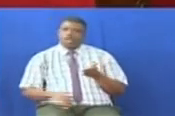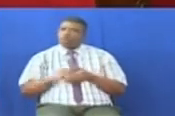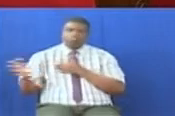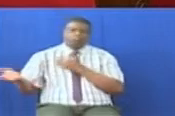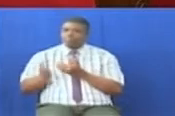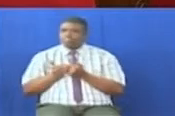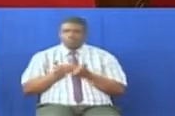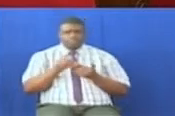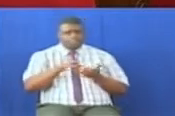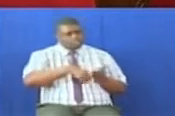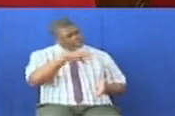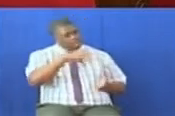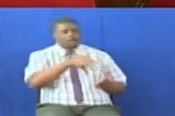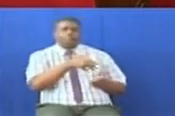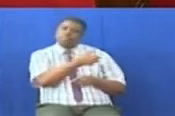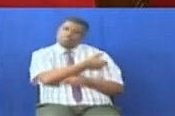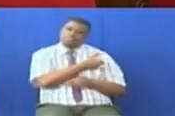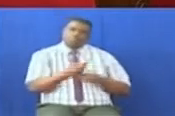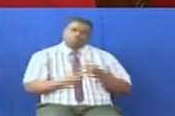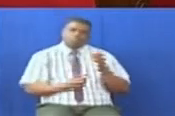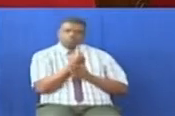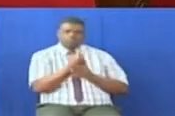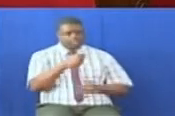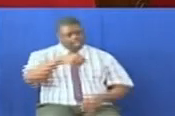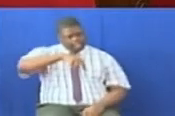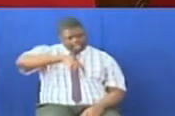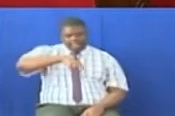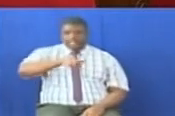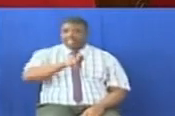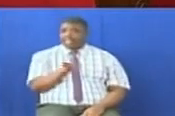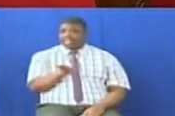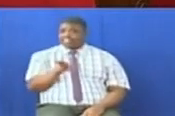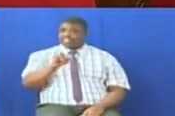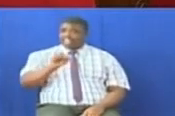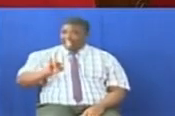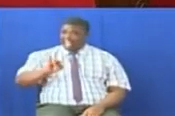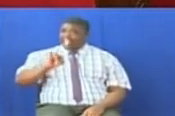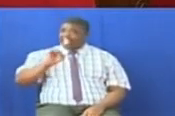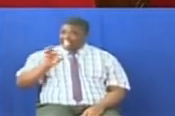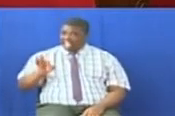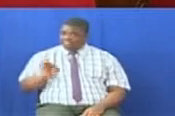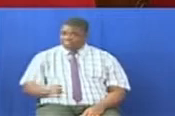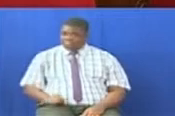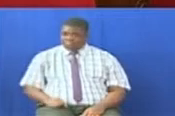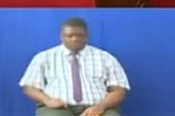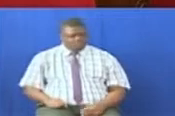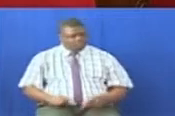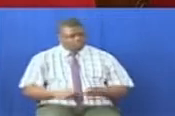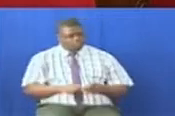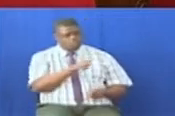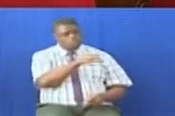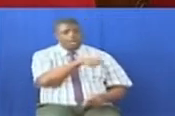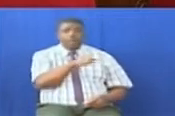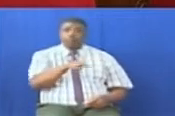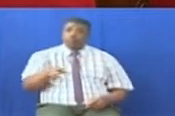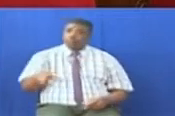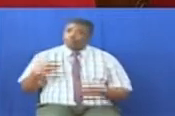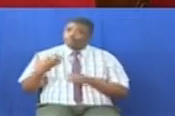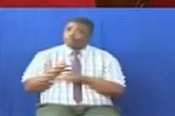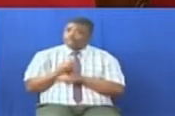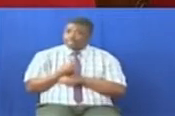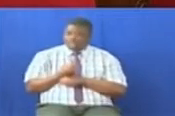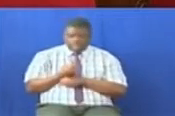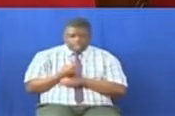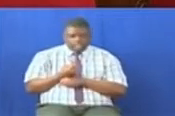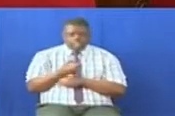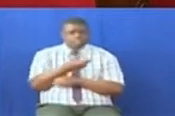za matibabu kutoka kwa NHIF. Wananchi wengi katika halmashauri zetu hupata matibabu katika vituo